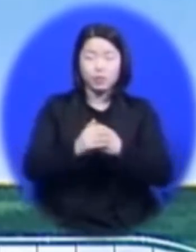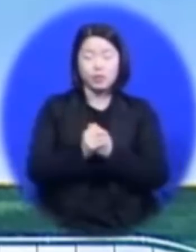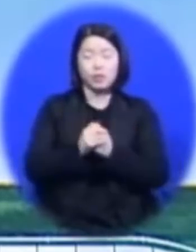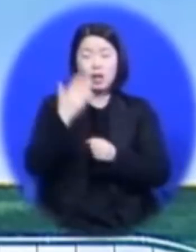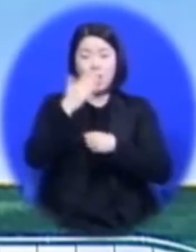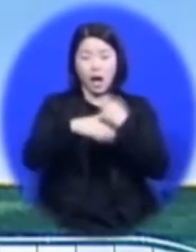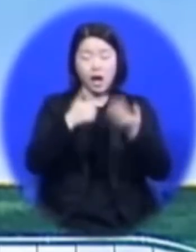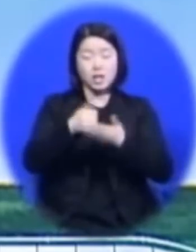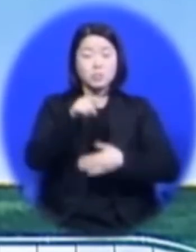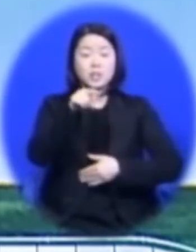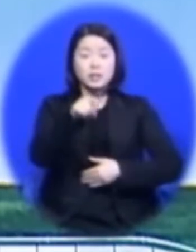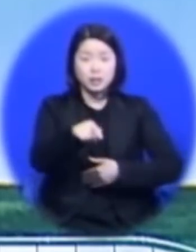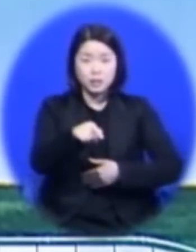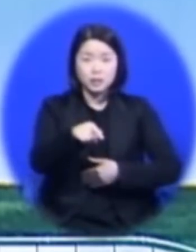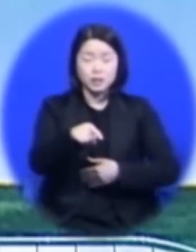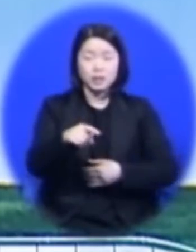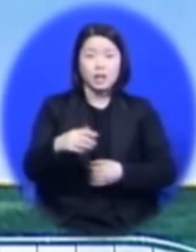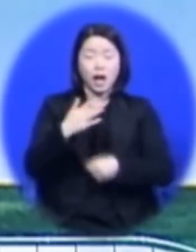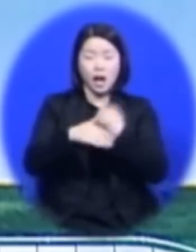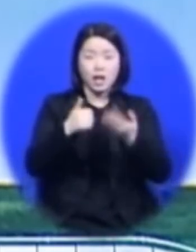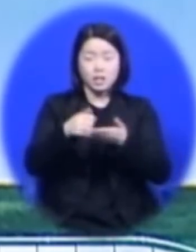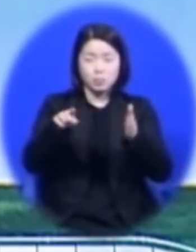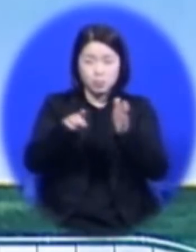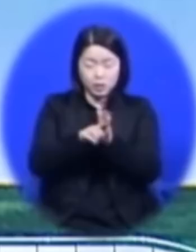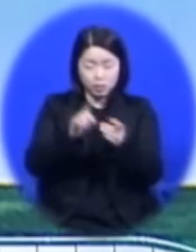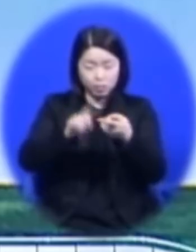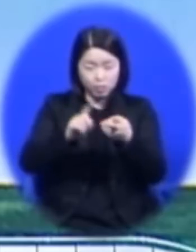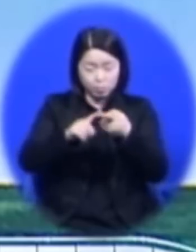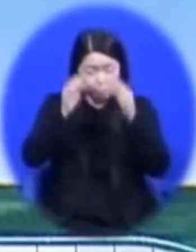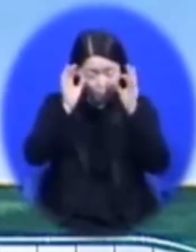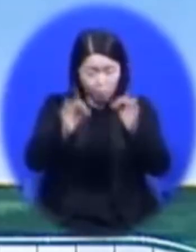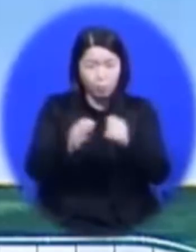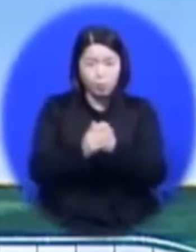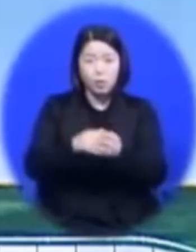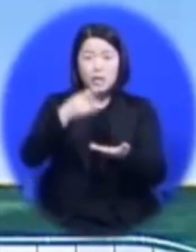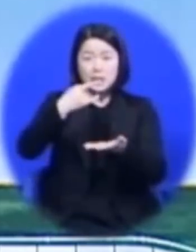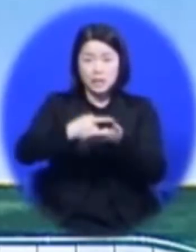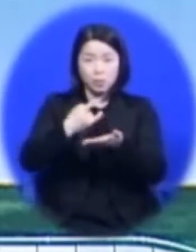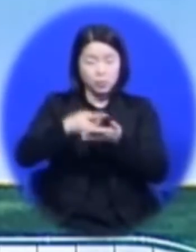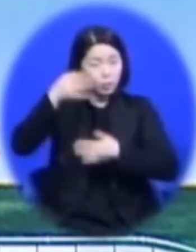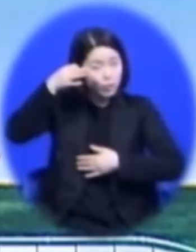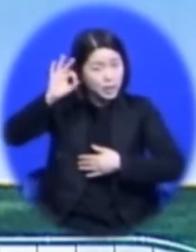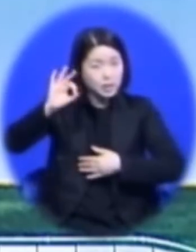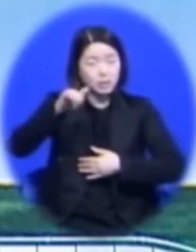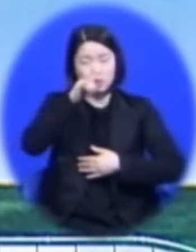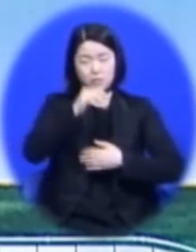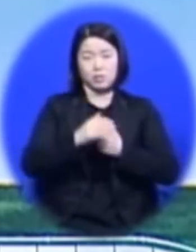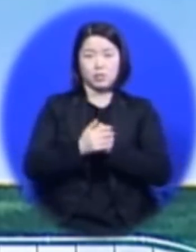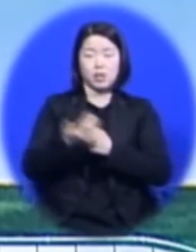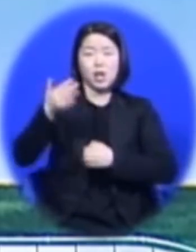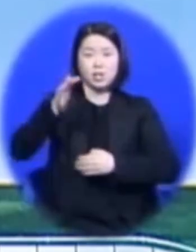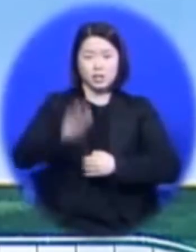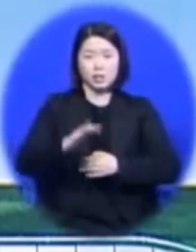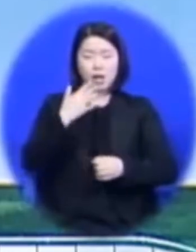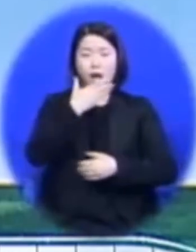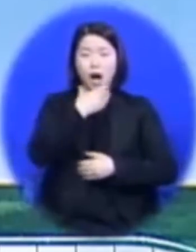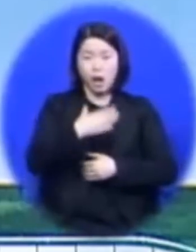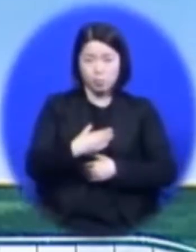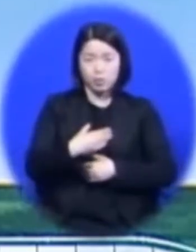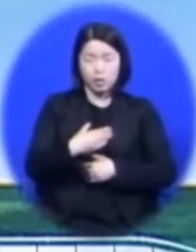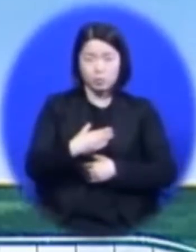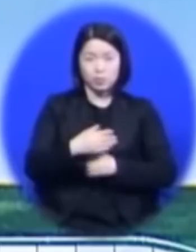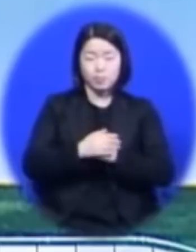하나님이 그 하나님을 믿은 것을 보고 의롭다고 인정 하셨다고 했습니다 그런데 아브라함은